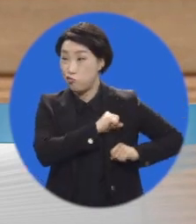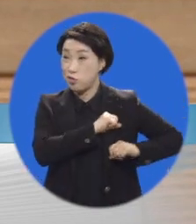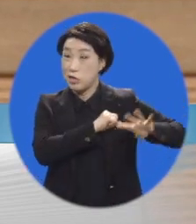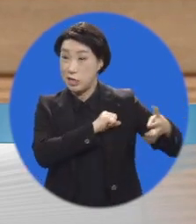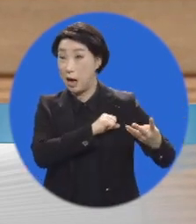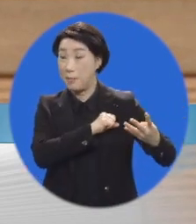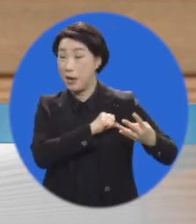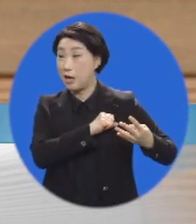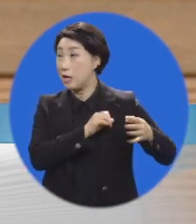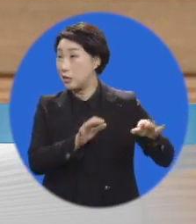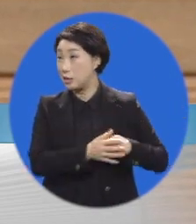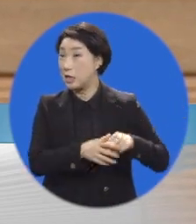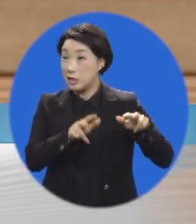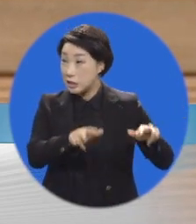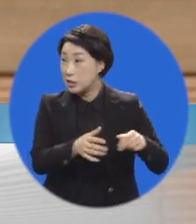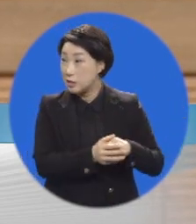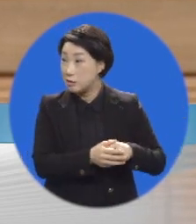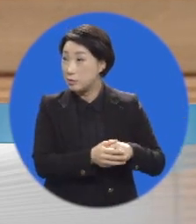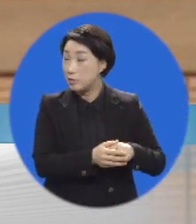400명의 군사를 이끌고